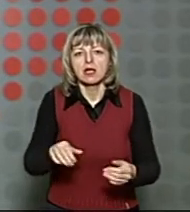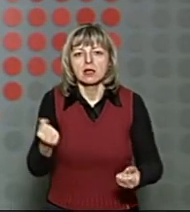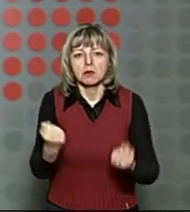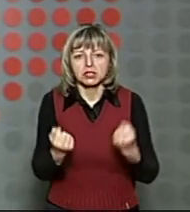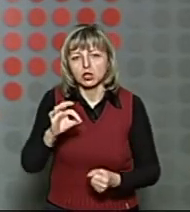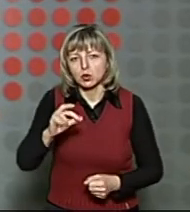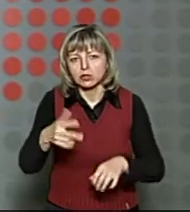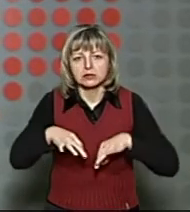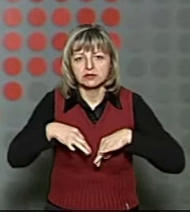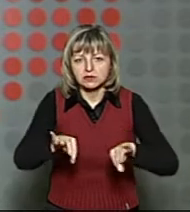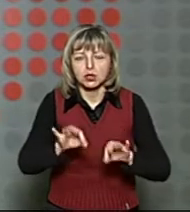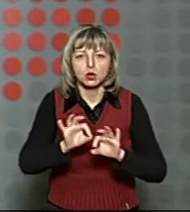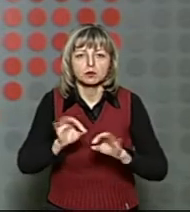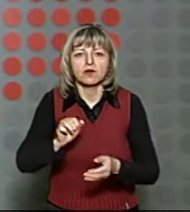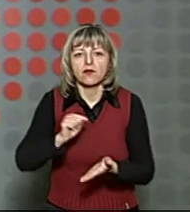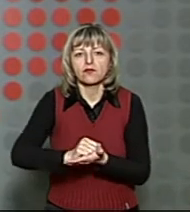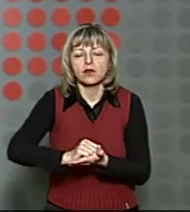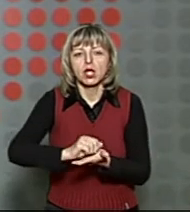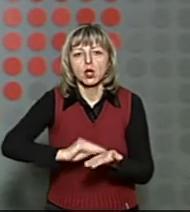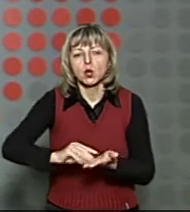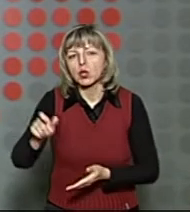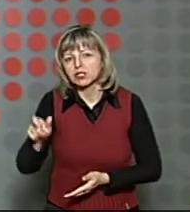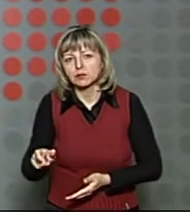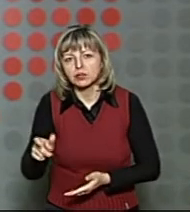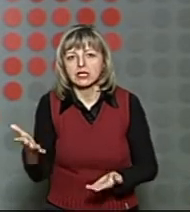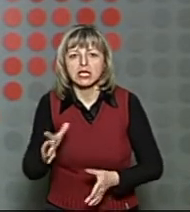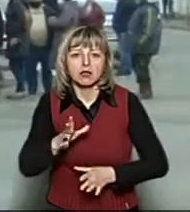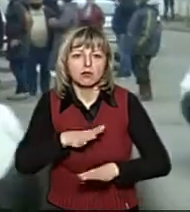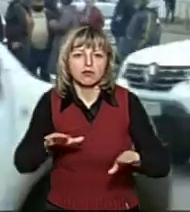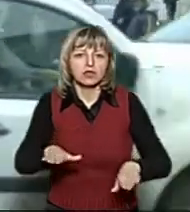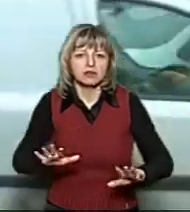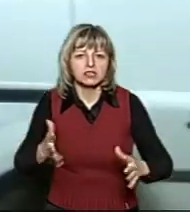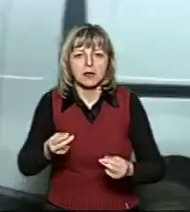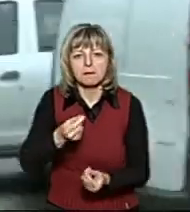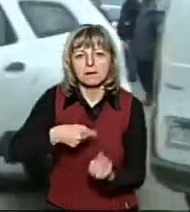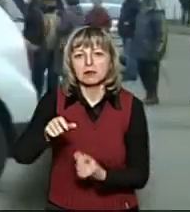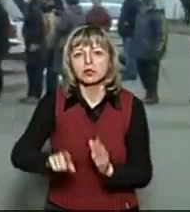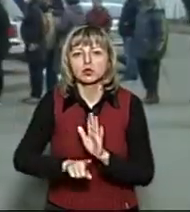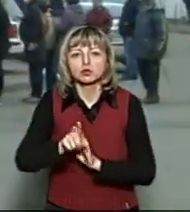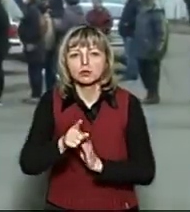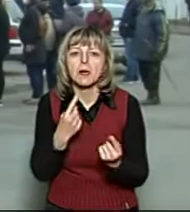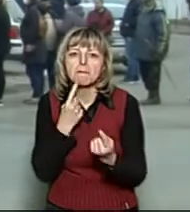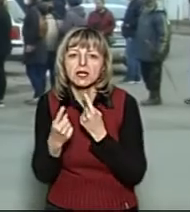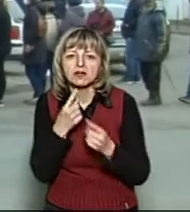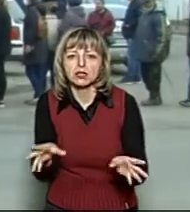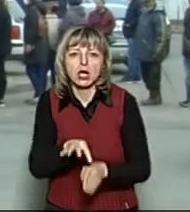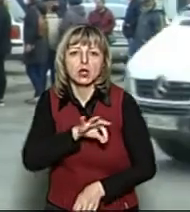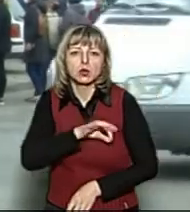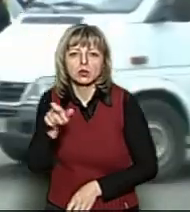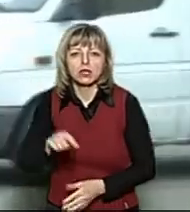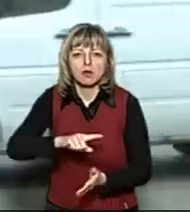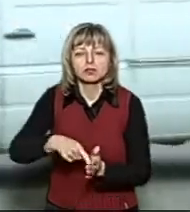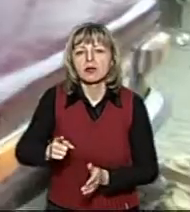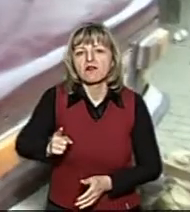це розповів кореспондент Петро Юровчик, який перебував на місці події. Підприємці розпочали перемовини із юристом